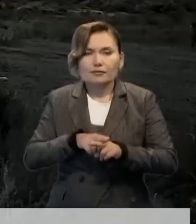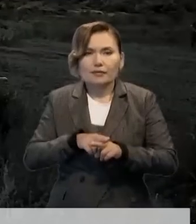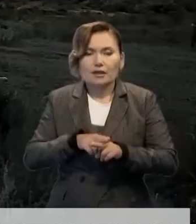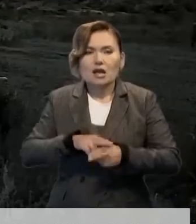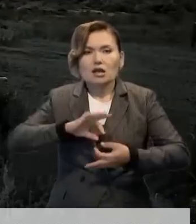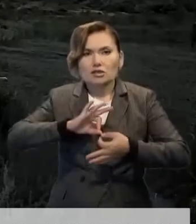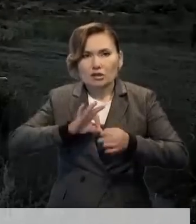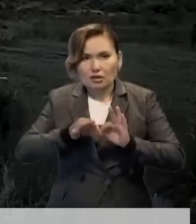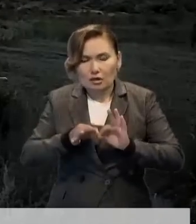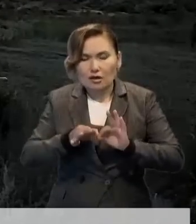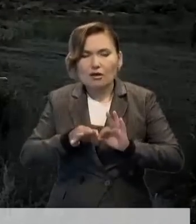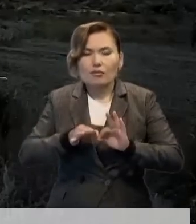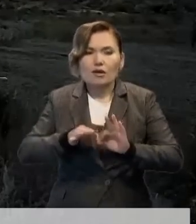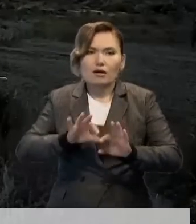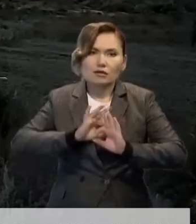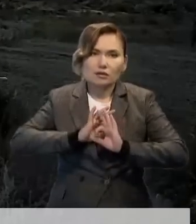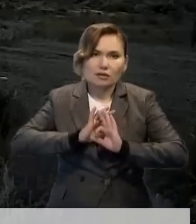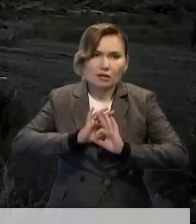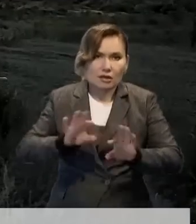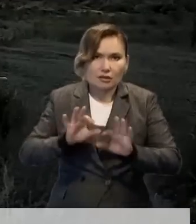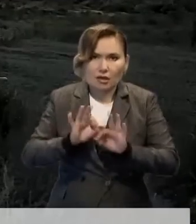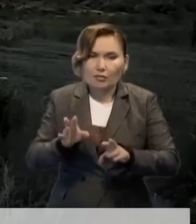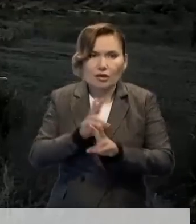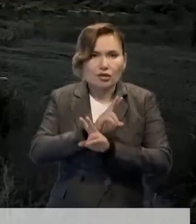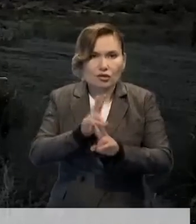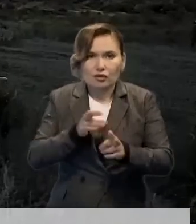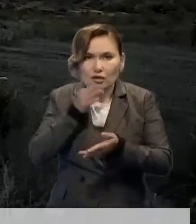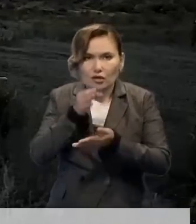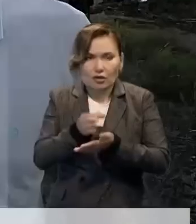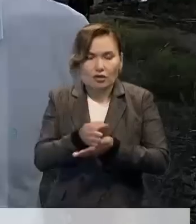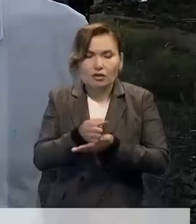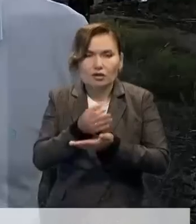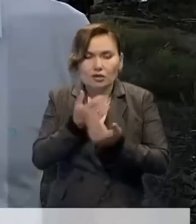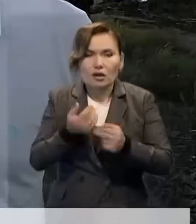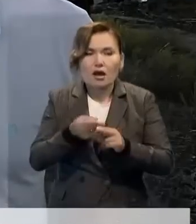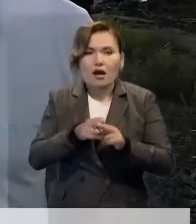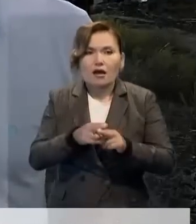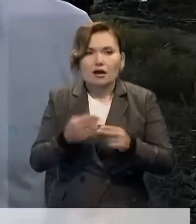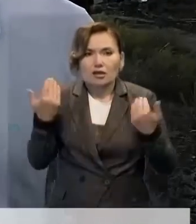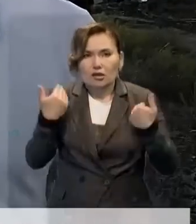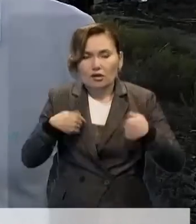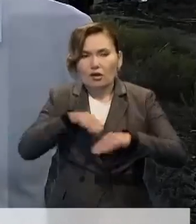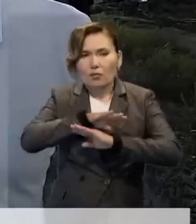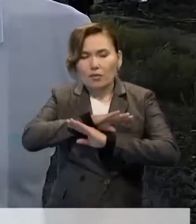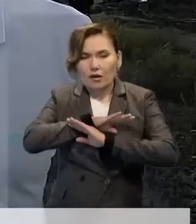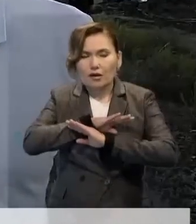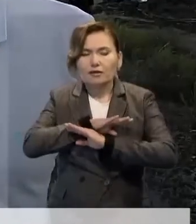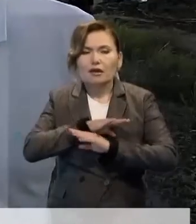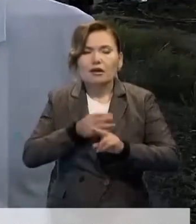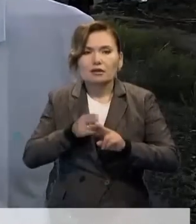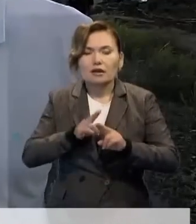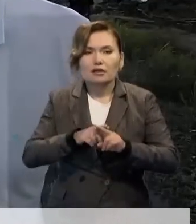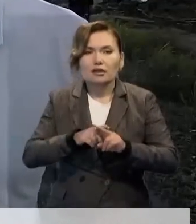толыққанды ақпарат ешкім бермейді. Өйткені оның денесі осыдан 1 сағат бұрын біз тұрған Жамбыл ауылынан 3